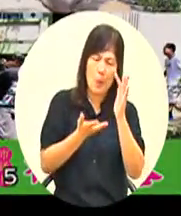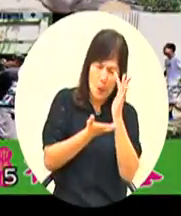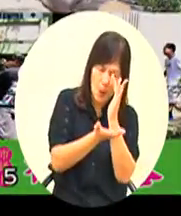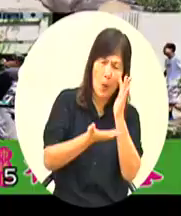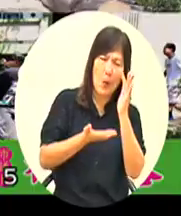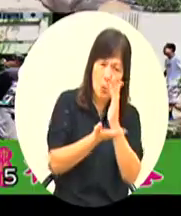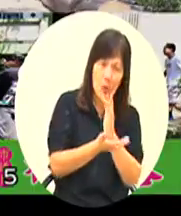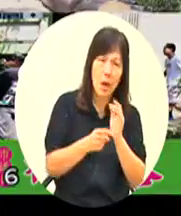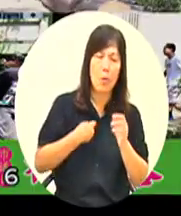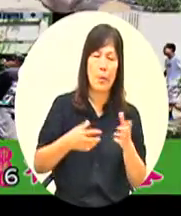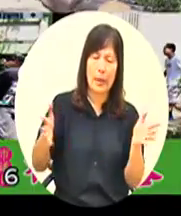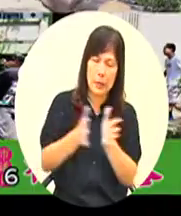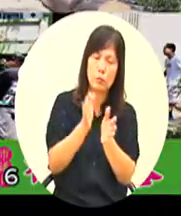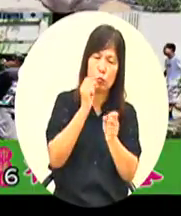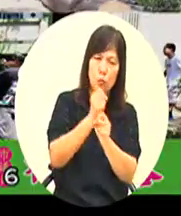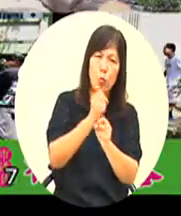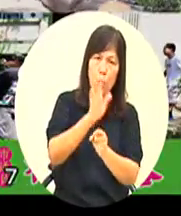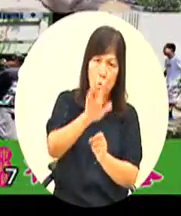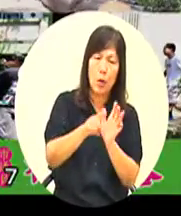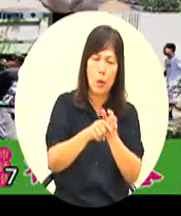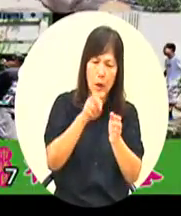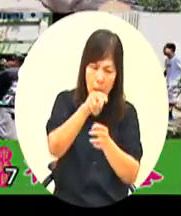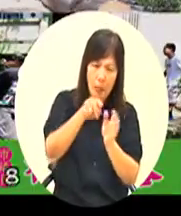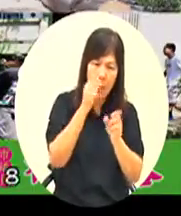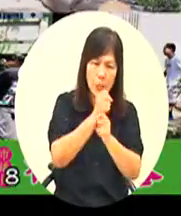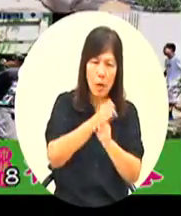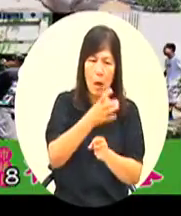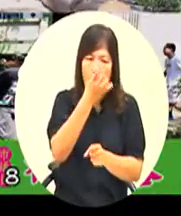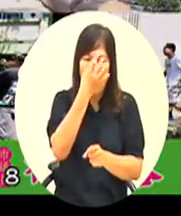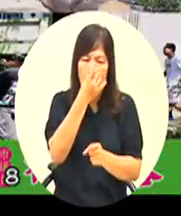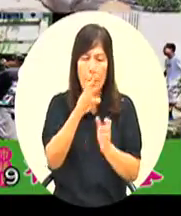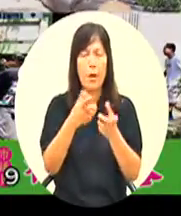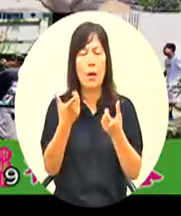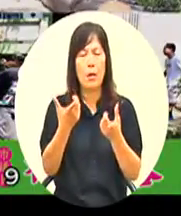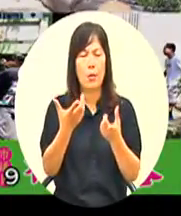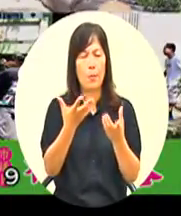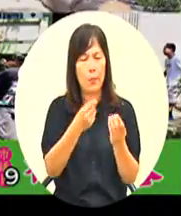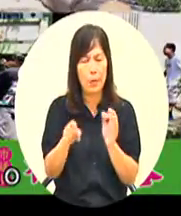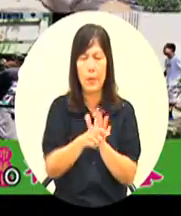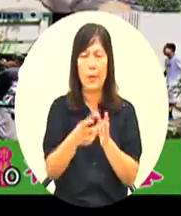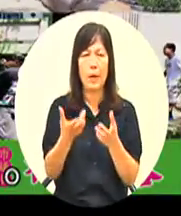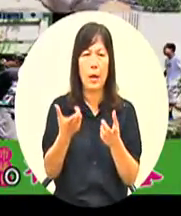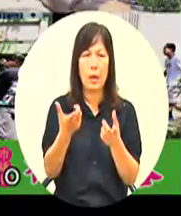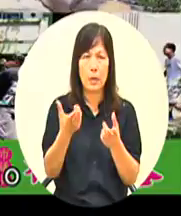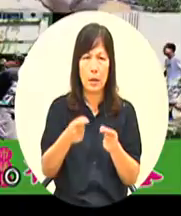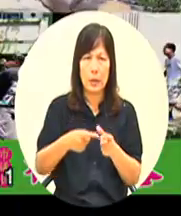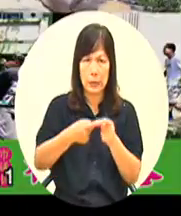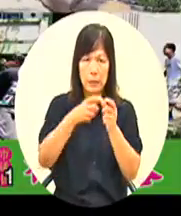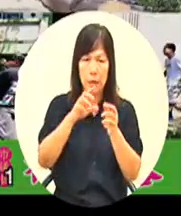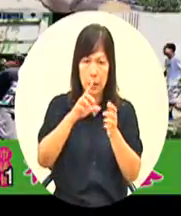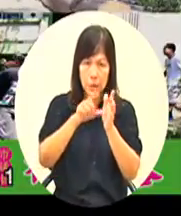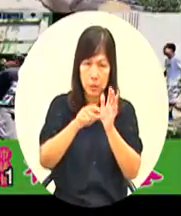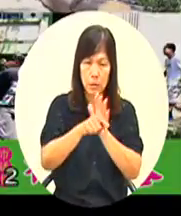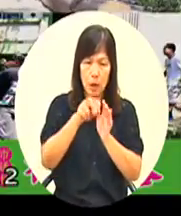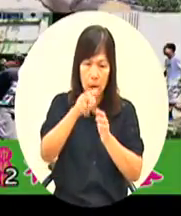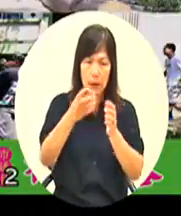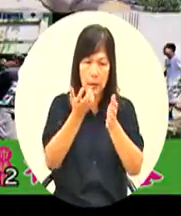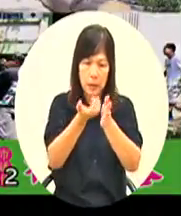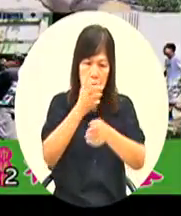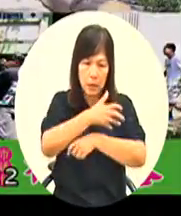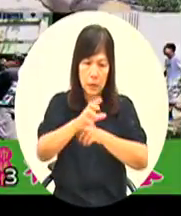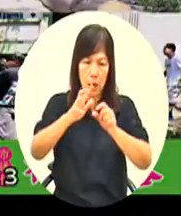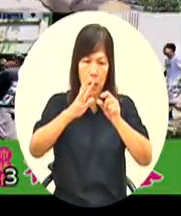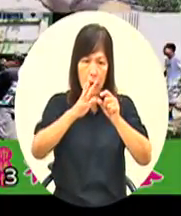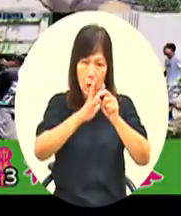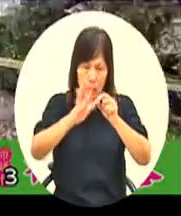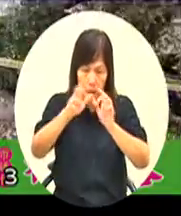嘛拢去下面做呢。哦，我看到因那做拢做袂了，啊，我没有办法。我第一时间看到就是前镇高中啦、啊，新仁